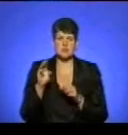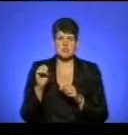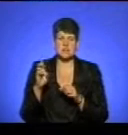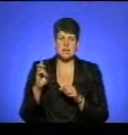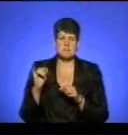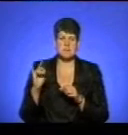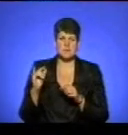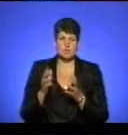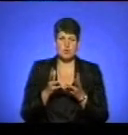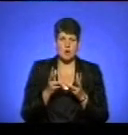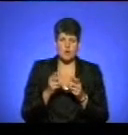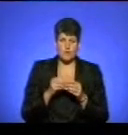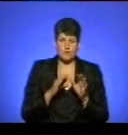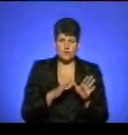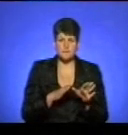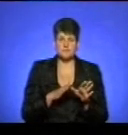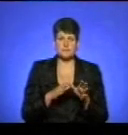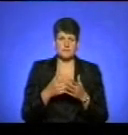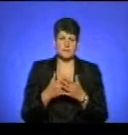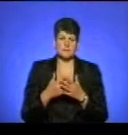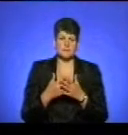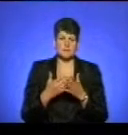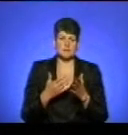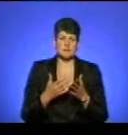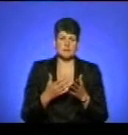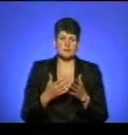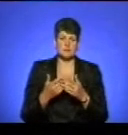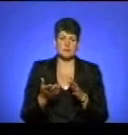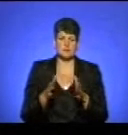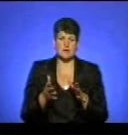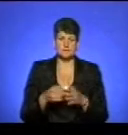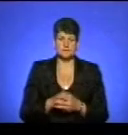піску прораховуємо. От приблизно десь в таких межах.